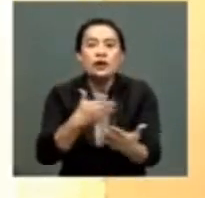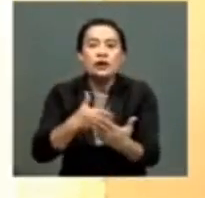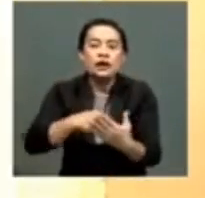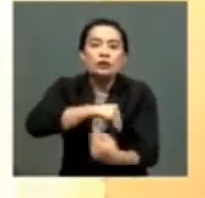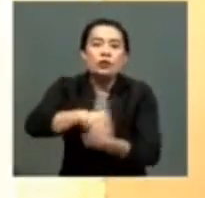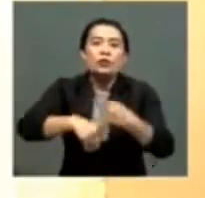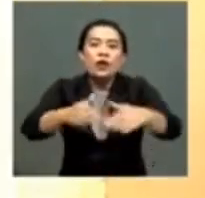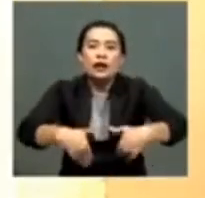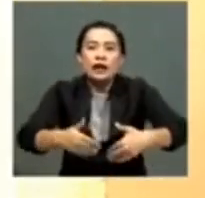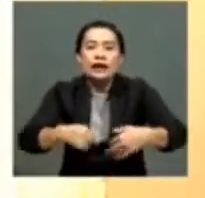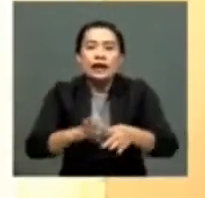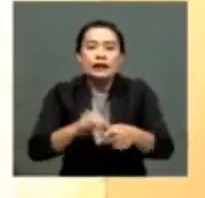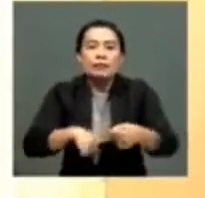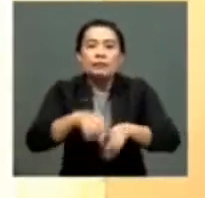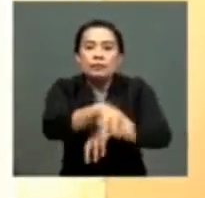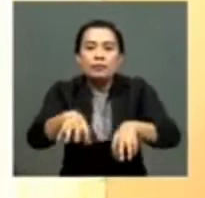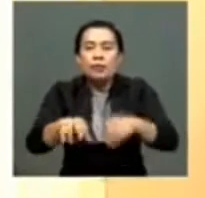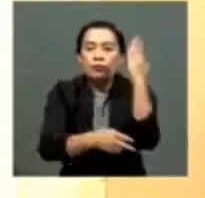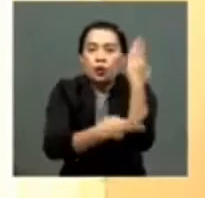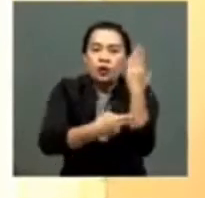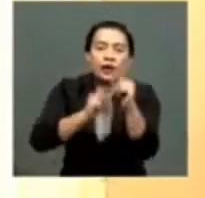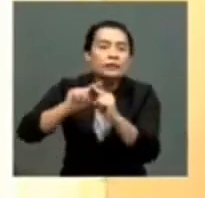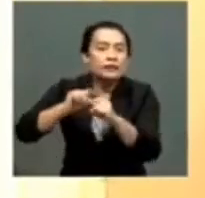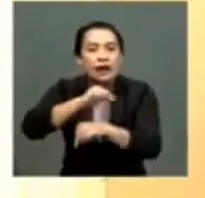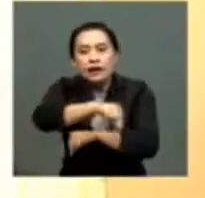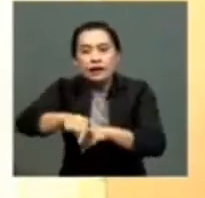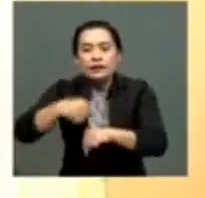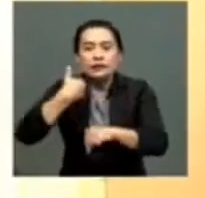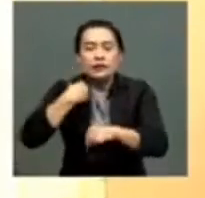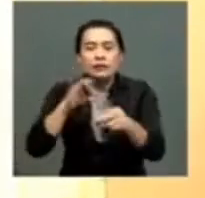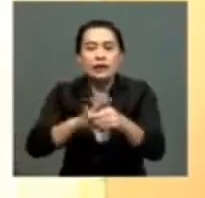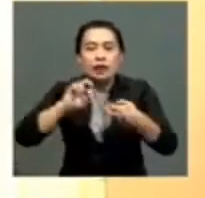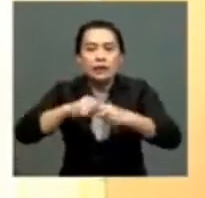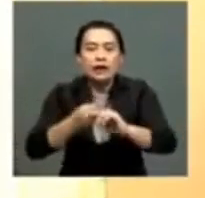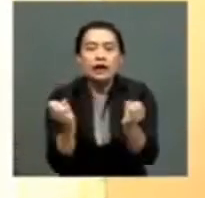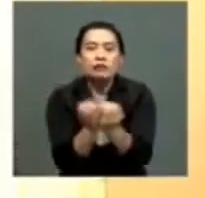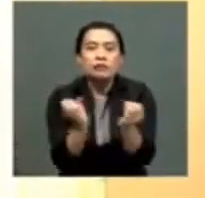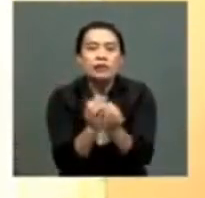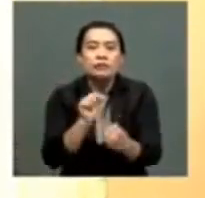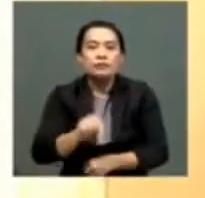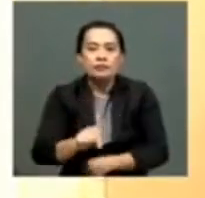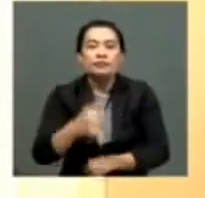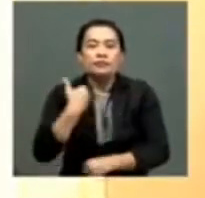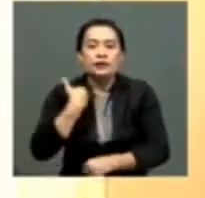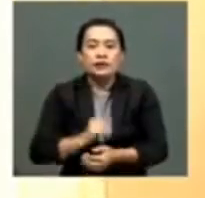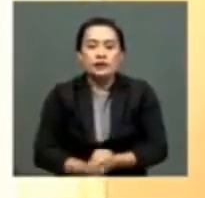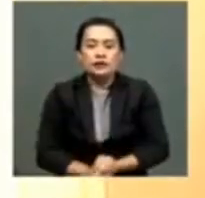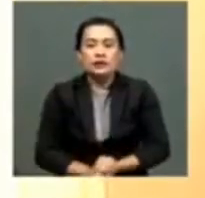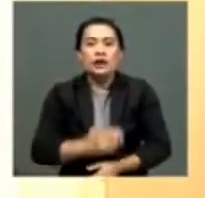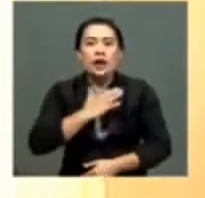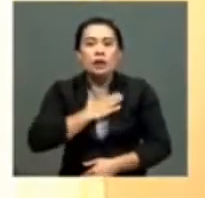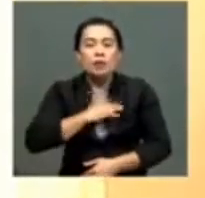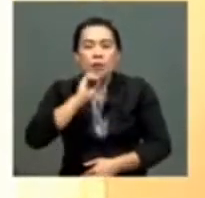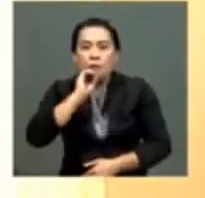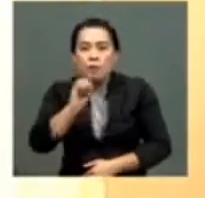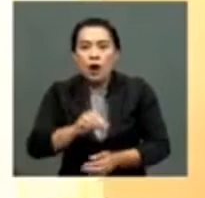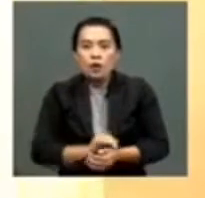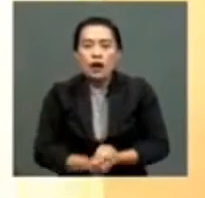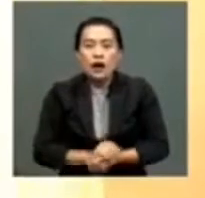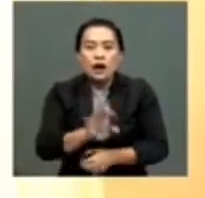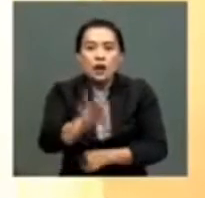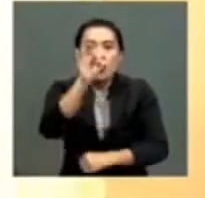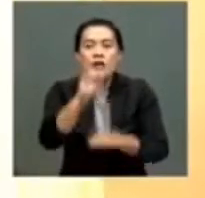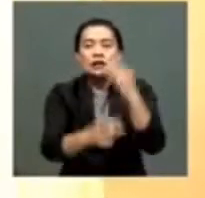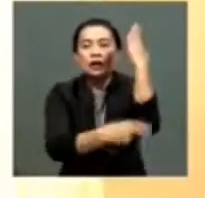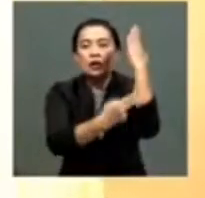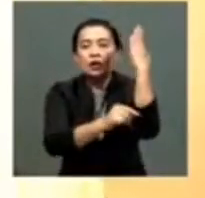ให้กับผู้ประกอบการซึ่งอยู่ในภาคส่วนที่รับผลกระทบหนักที่สุดโดยผมได้กำชับด้วยว่าขอให้เลือกใช้โรงแรม